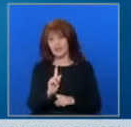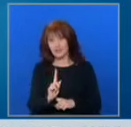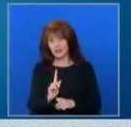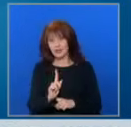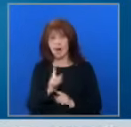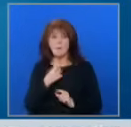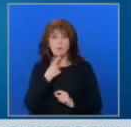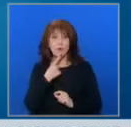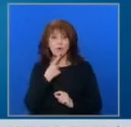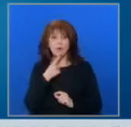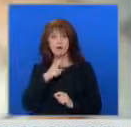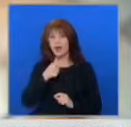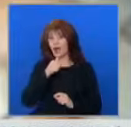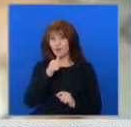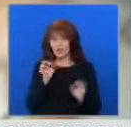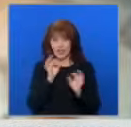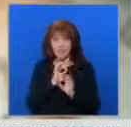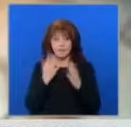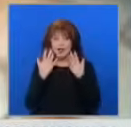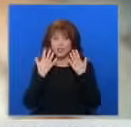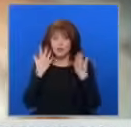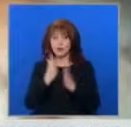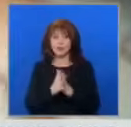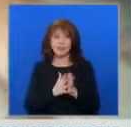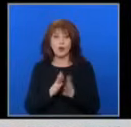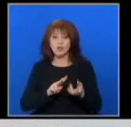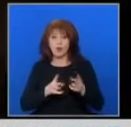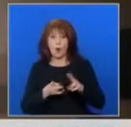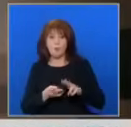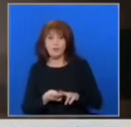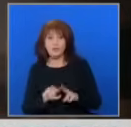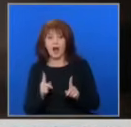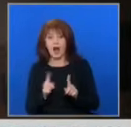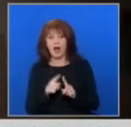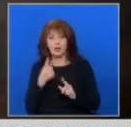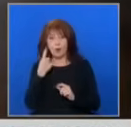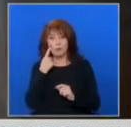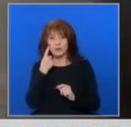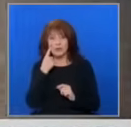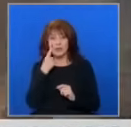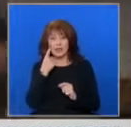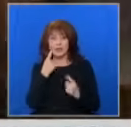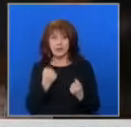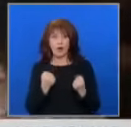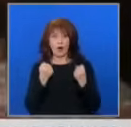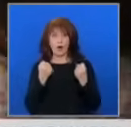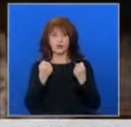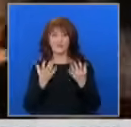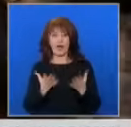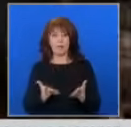като понеделник и чешмите пресъхнаха, животът за хората се превръща в тест за оцеляване. Айде, плесни, да!